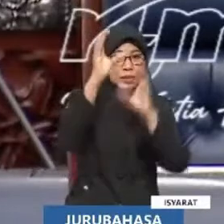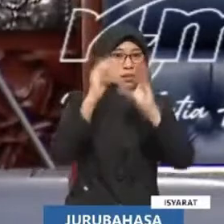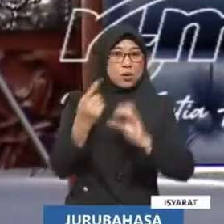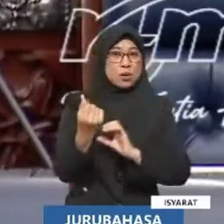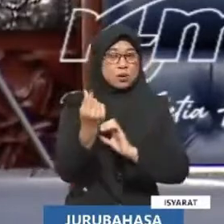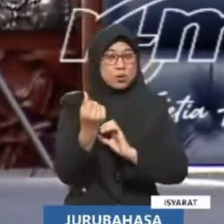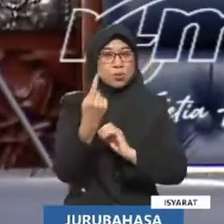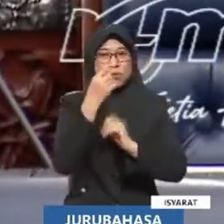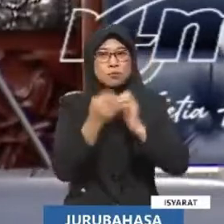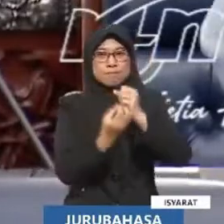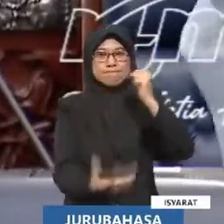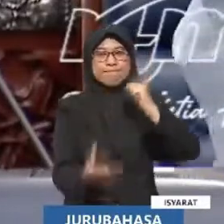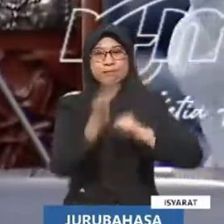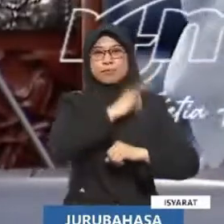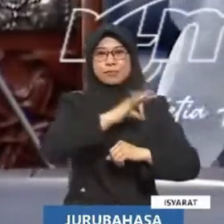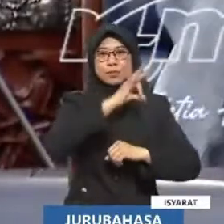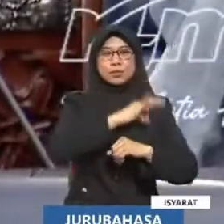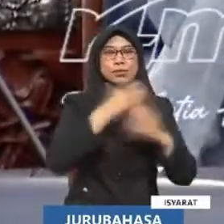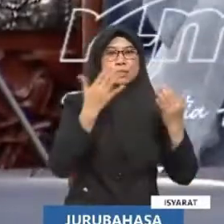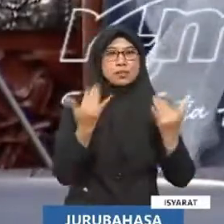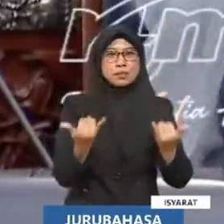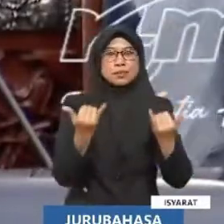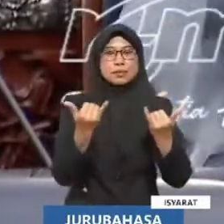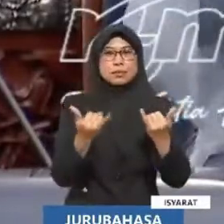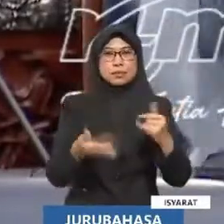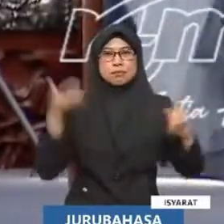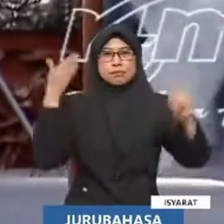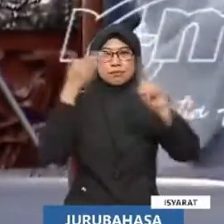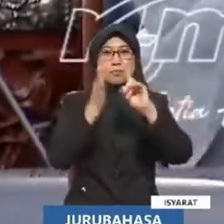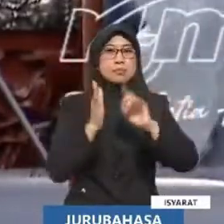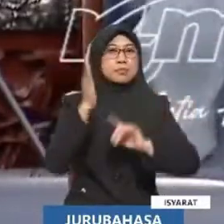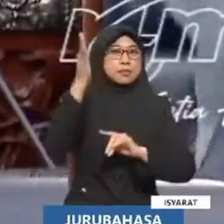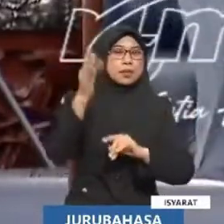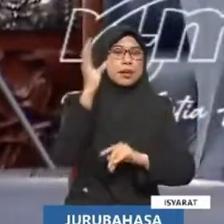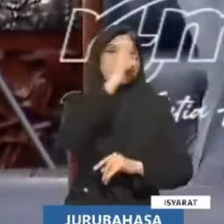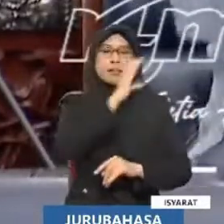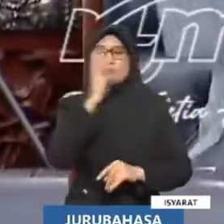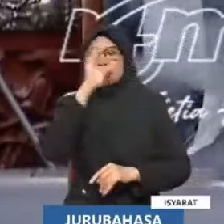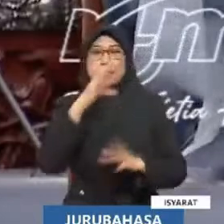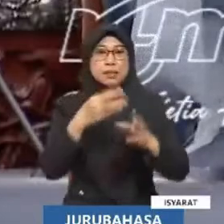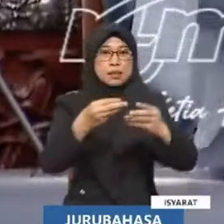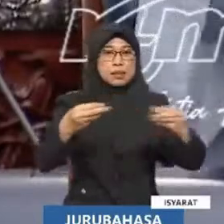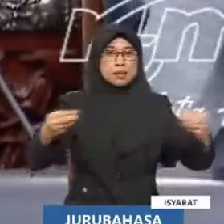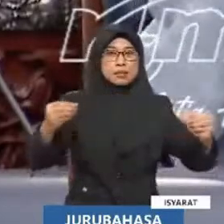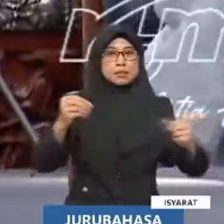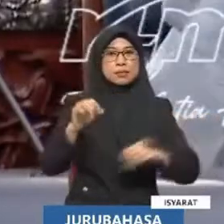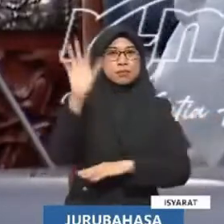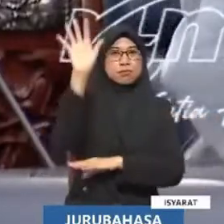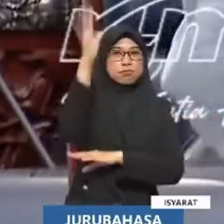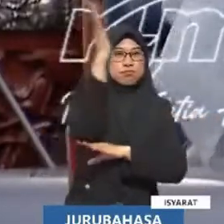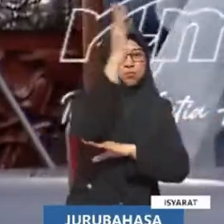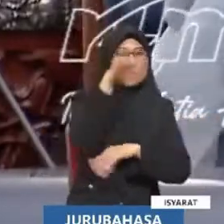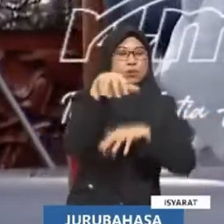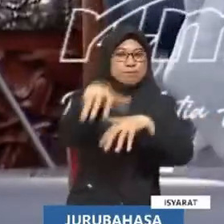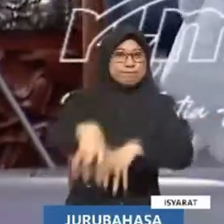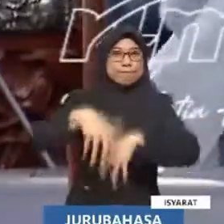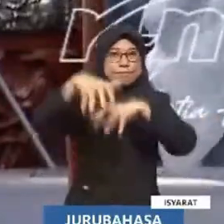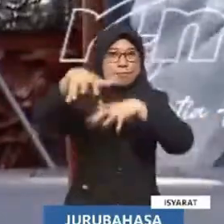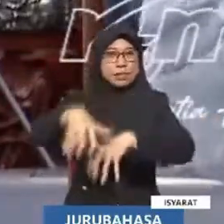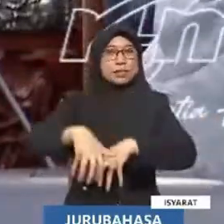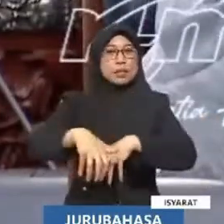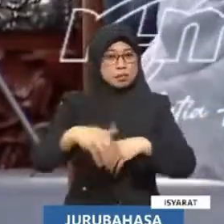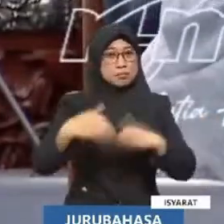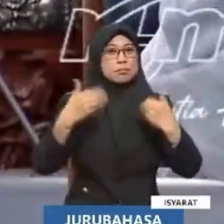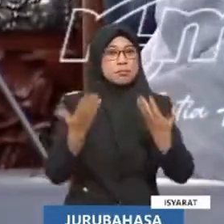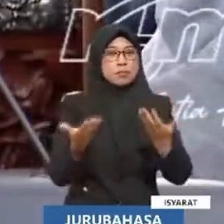terjadi apa yang kita juga laksanakan Halo 7 kedepan kita nak cari tanah-tanah untuk kita akan mampu kayu agar kita the